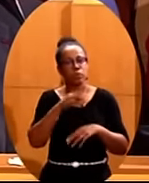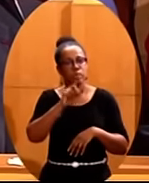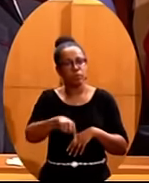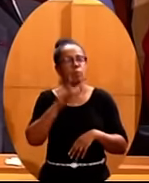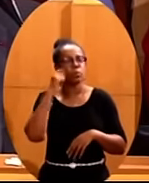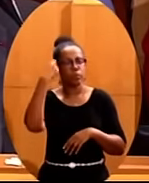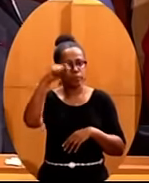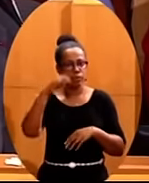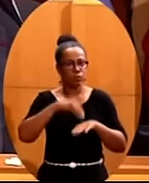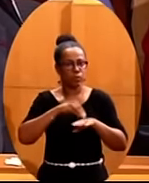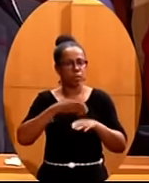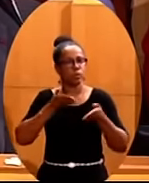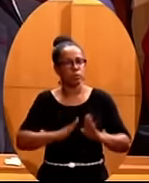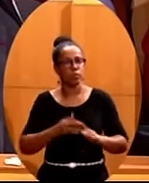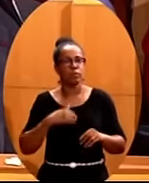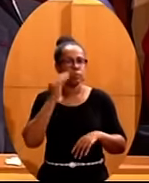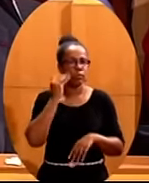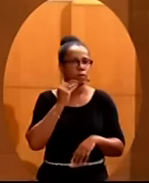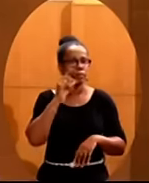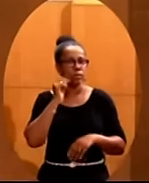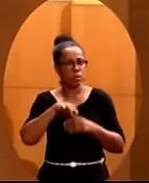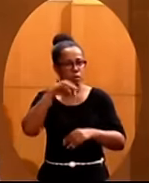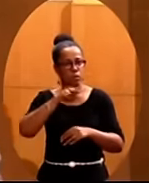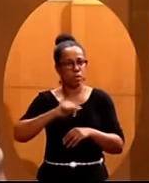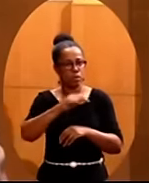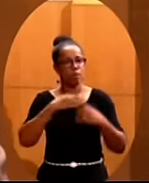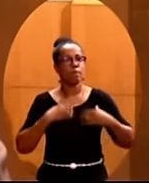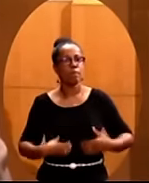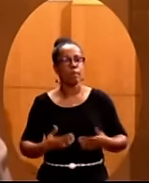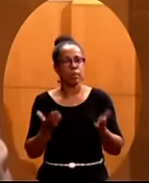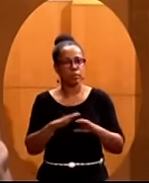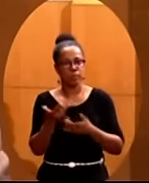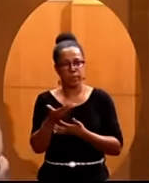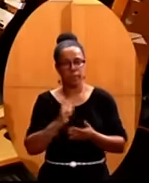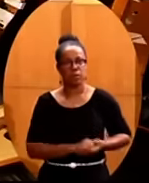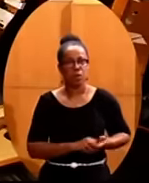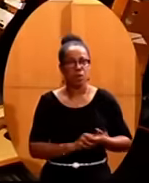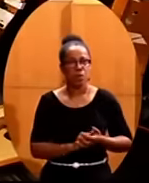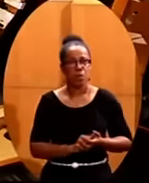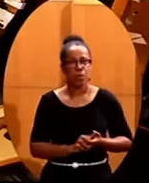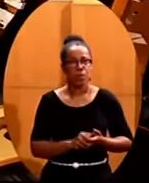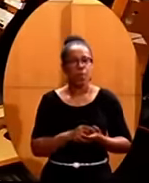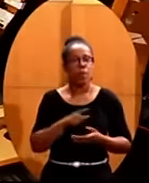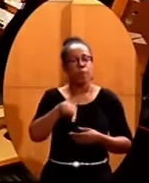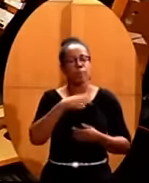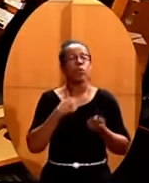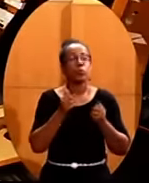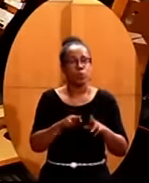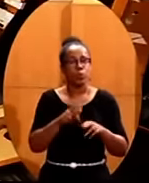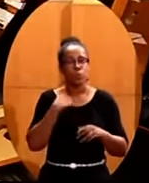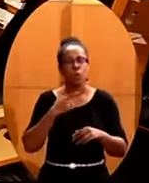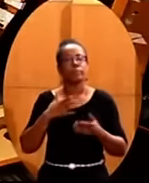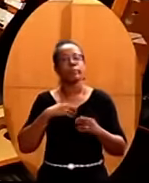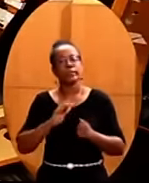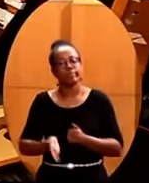monsieur le Président du Conseil exécutif Mesdames et Messieurs les élus membres de l'assemblée de la Martinique soyez assurés de l'accompagnement